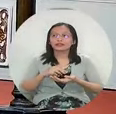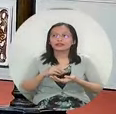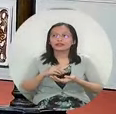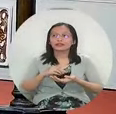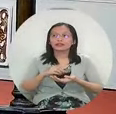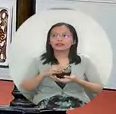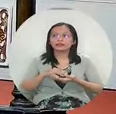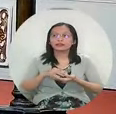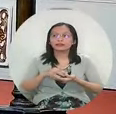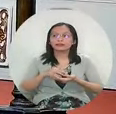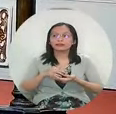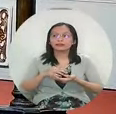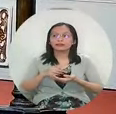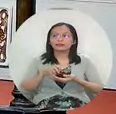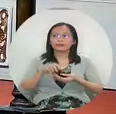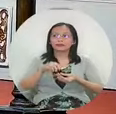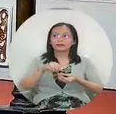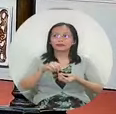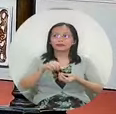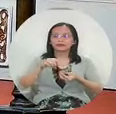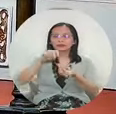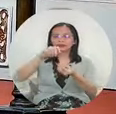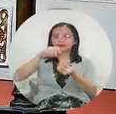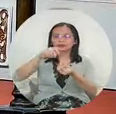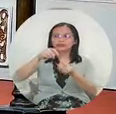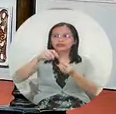ito, puting baratuha in town.